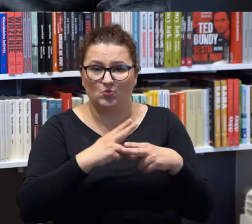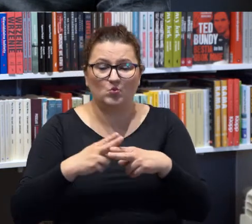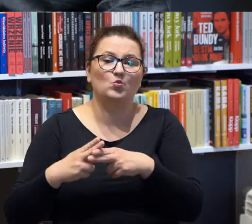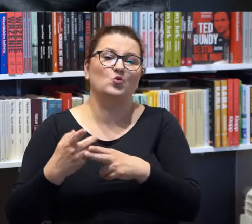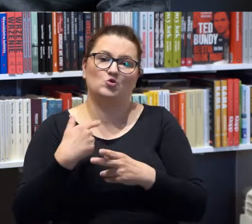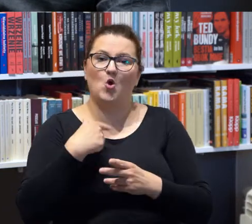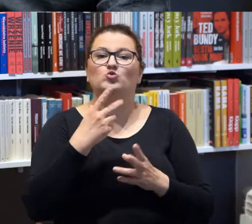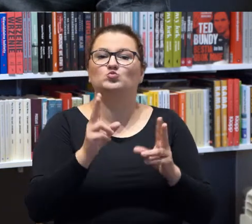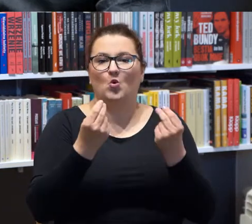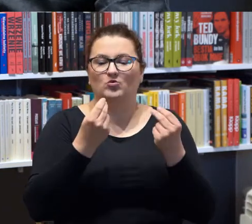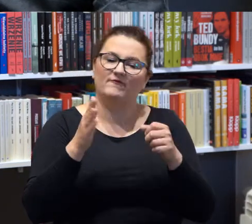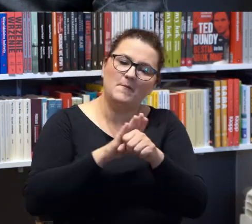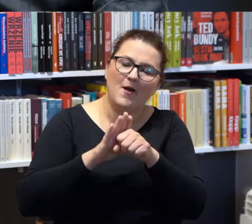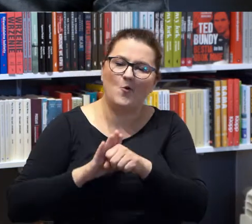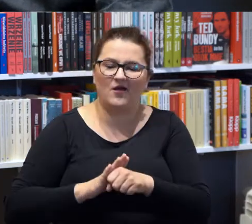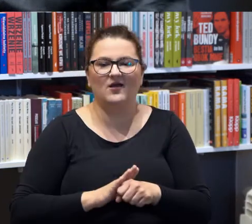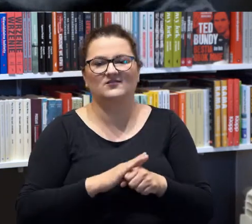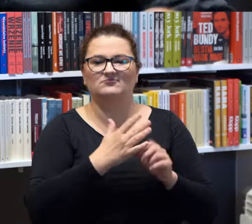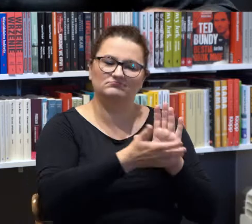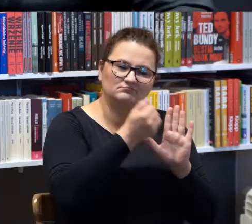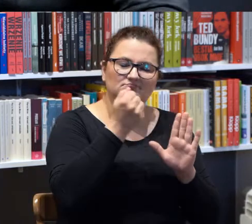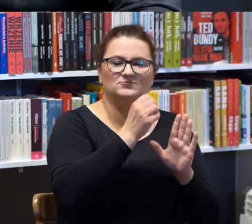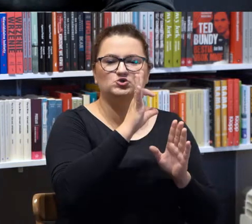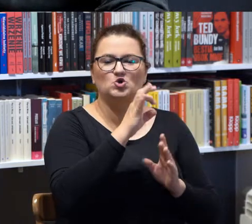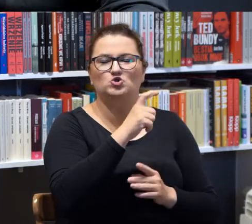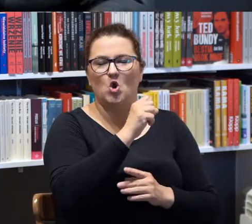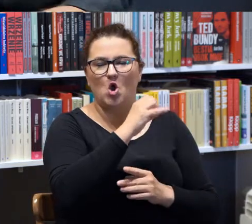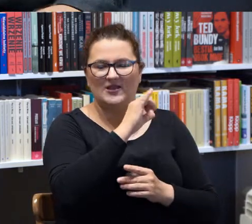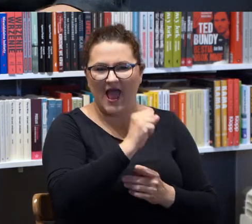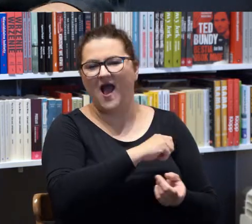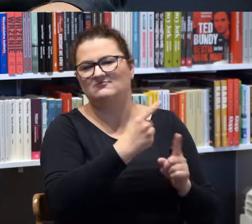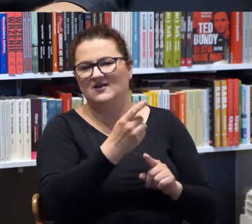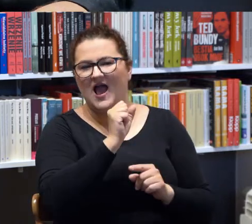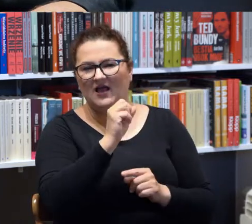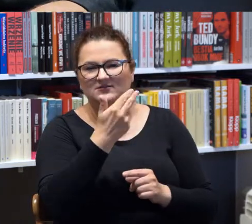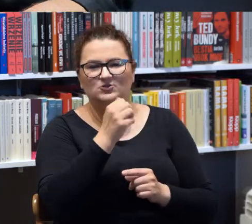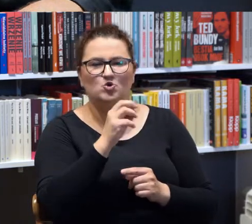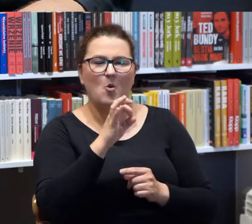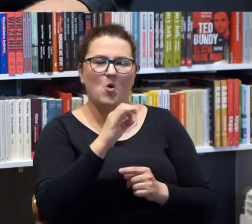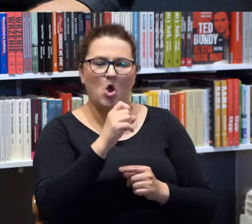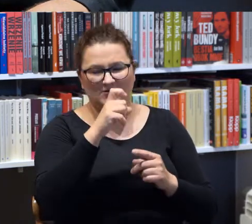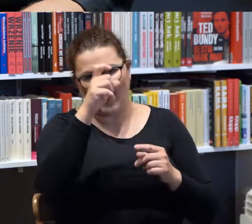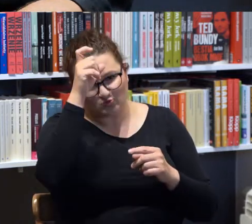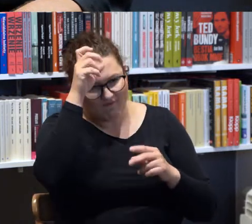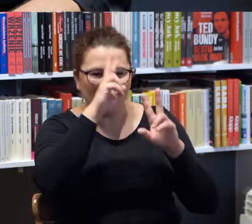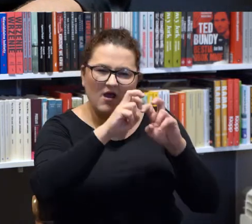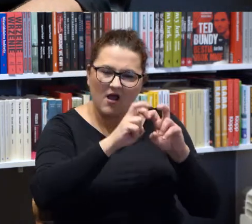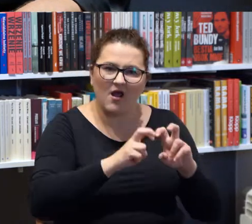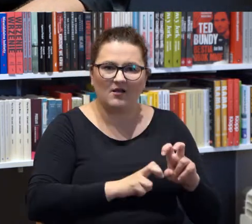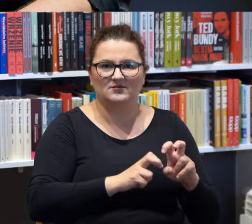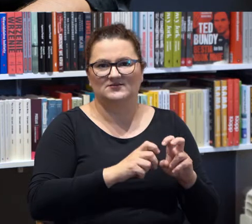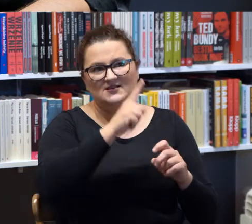do antropologii, do różnego rodzaju teorii i badań głównie dotyczących tendencji społecznych. I zastanawiałem